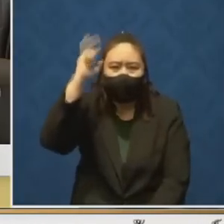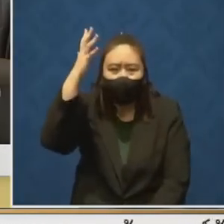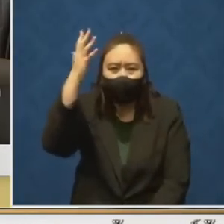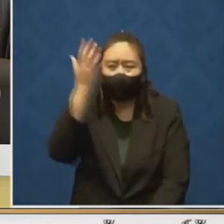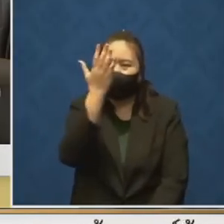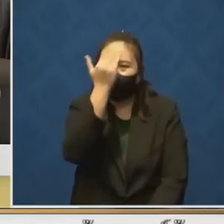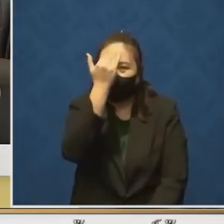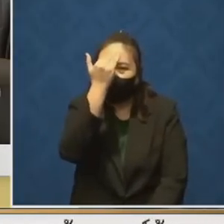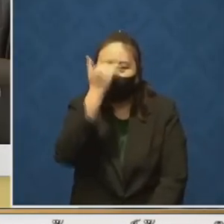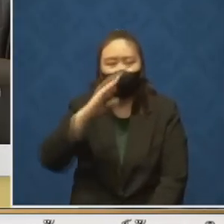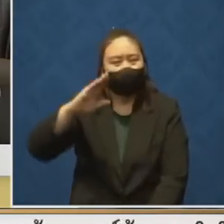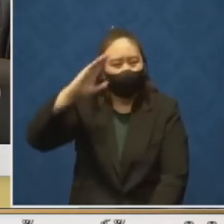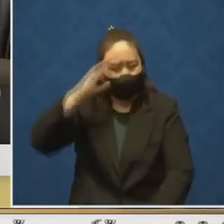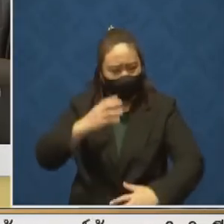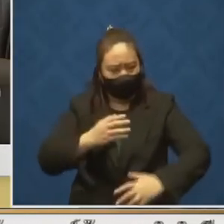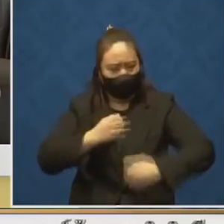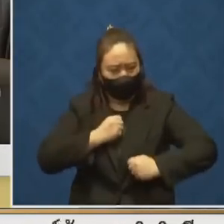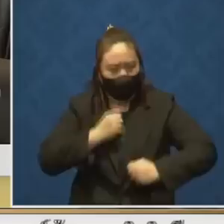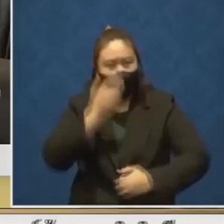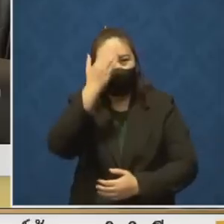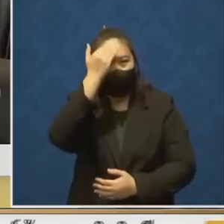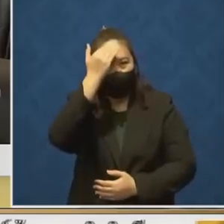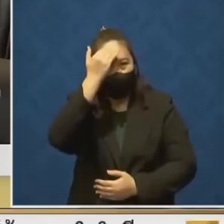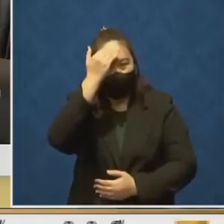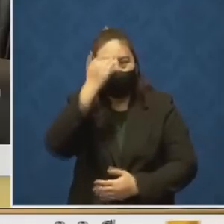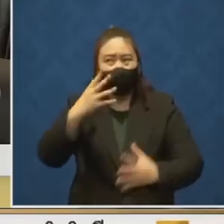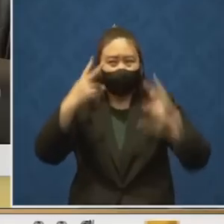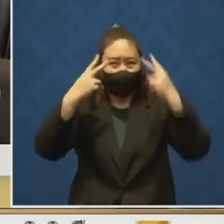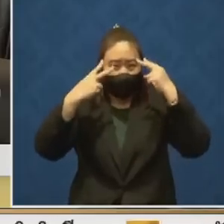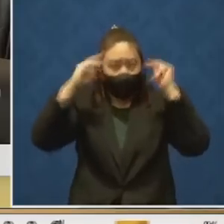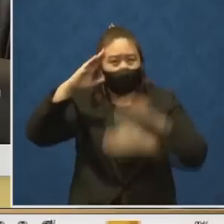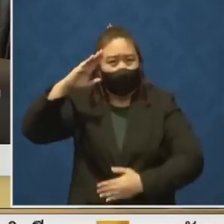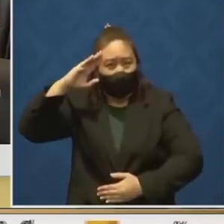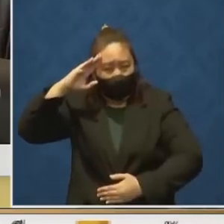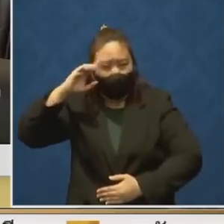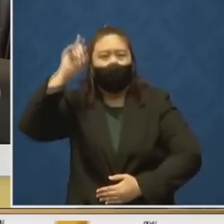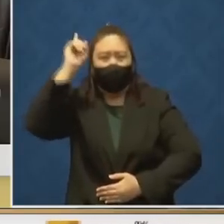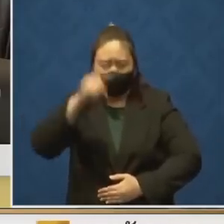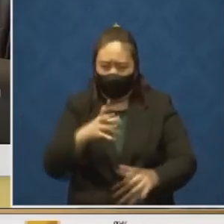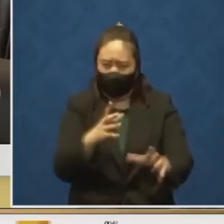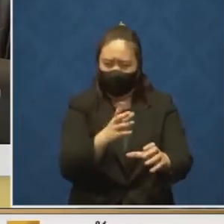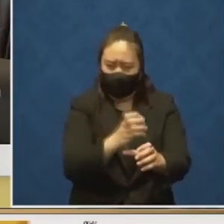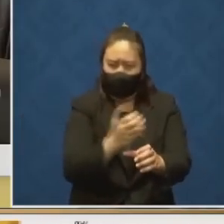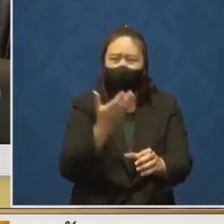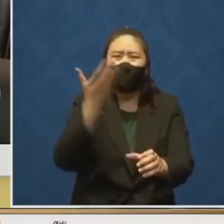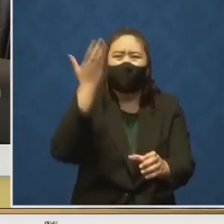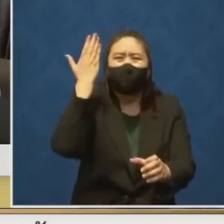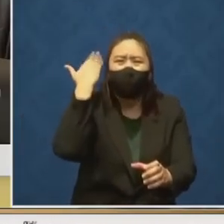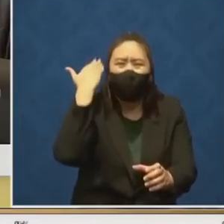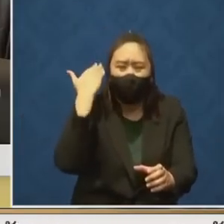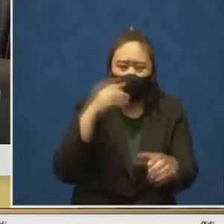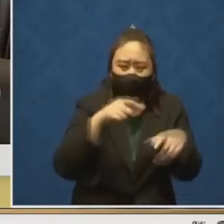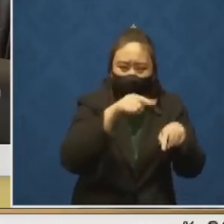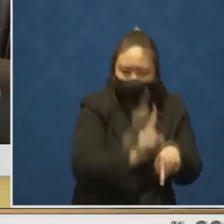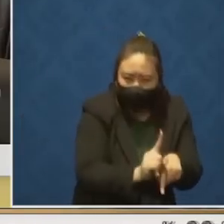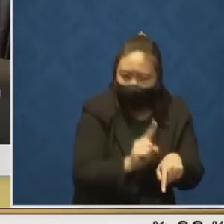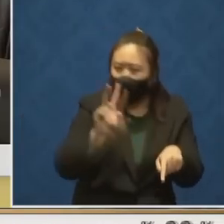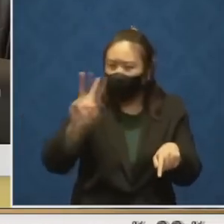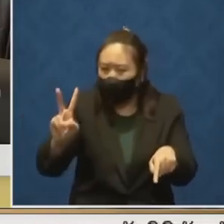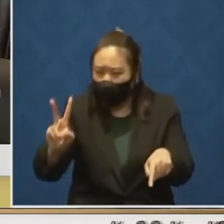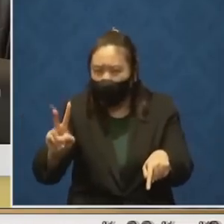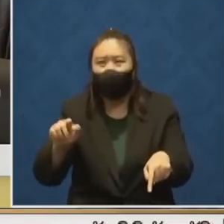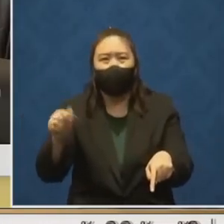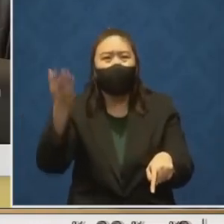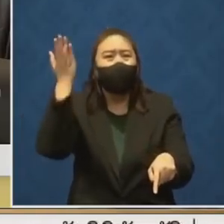ไมกองทะบกในยุของคนเอกประยุตจันโอชาจะตองไปรืออนุสาวรีพระยาพระหวนและอนุสาวรีจอมผลป่อ